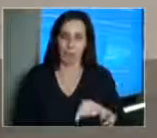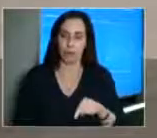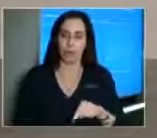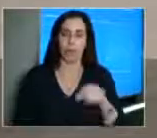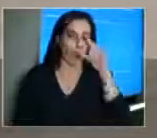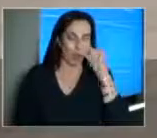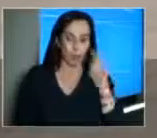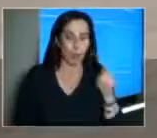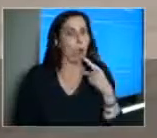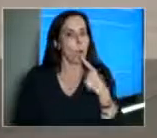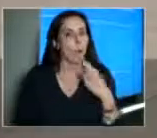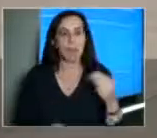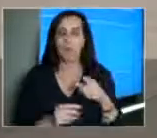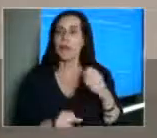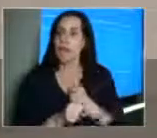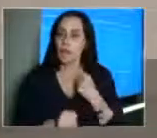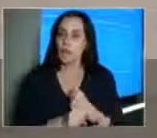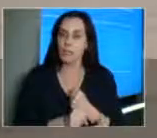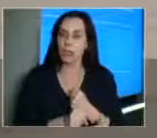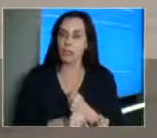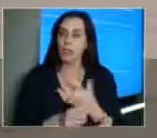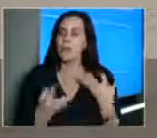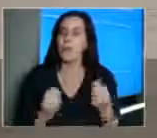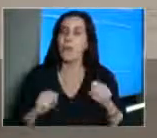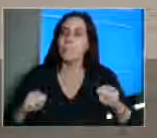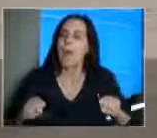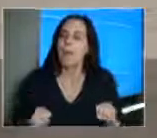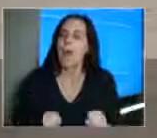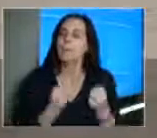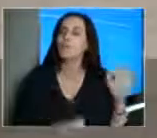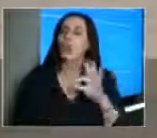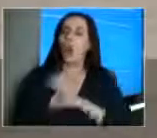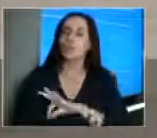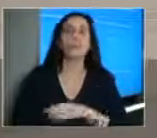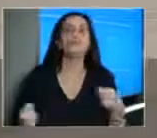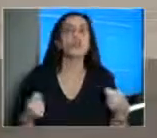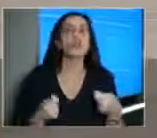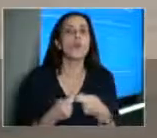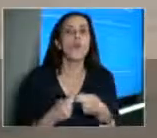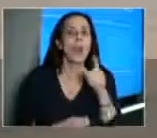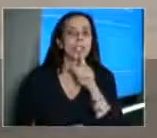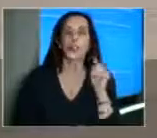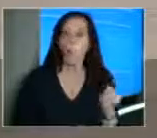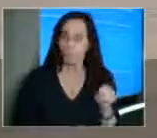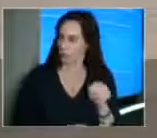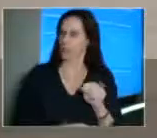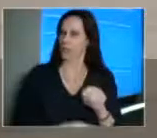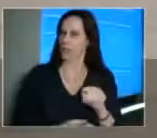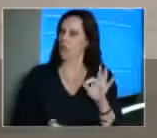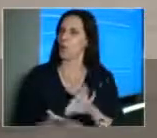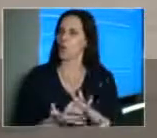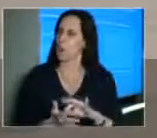הנשיא פוטין חושף כי הדבר נעשה במאמצים גדולים של הכוחות הרוסים בשיתוף הכוחות הסורים, שזו